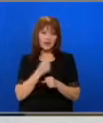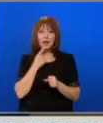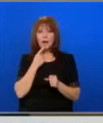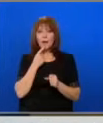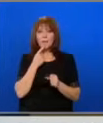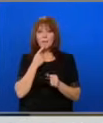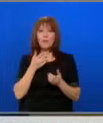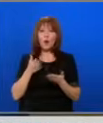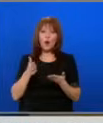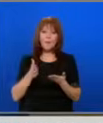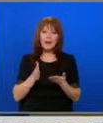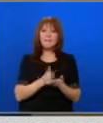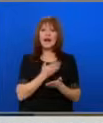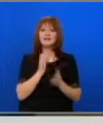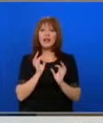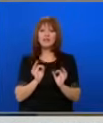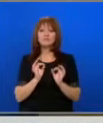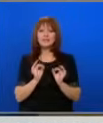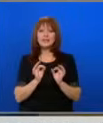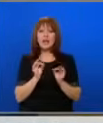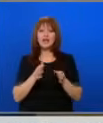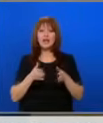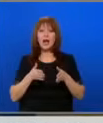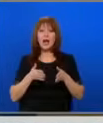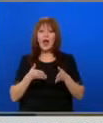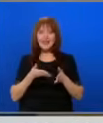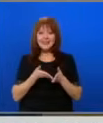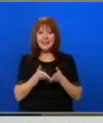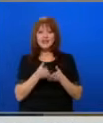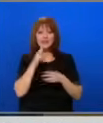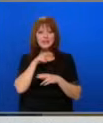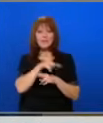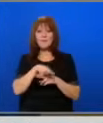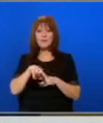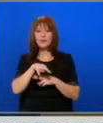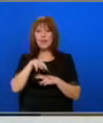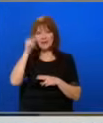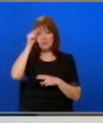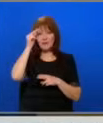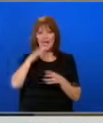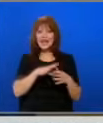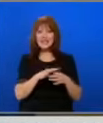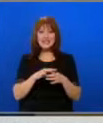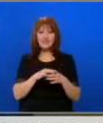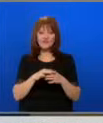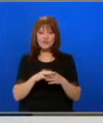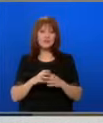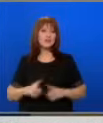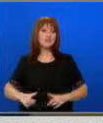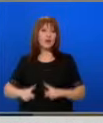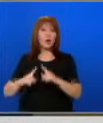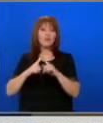вдигане на механизма, специалния механизъм за наблюдение на България, който е свързан с върховенството на правото,